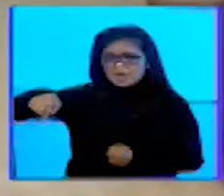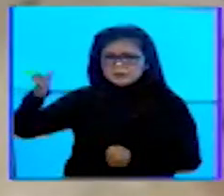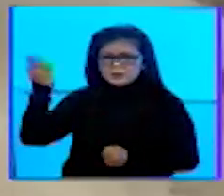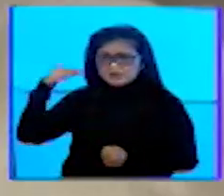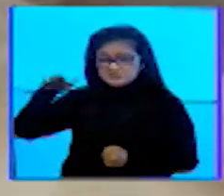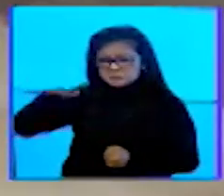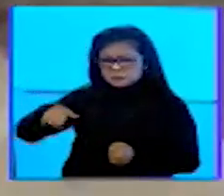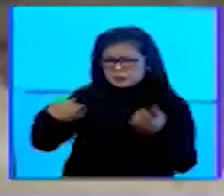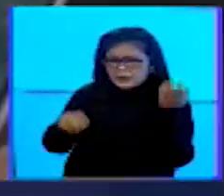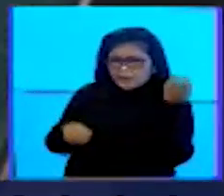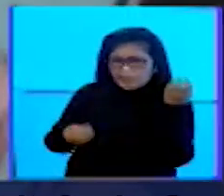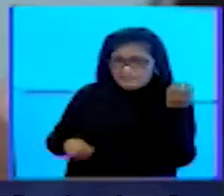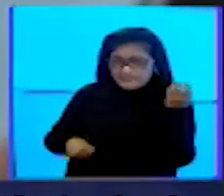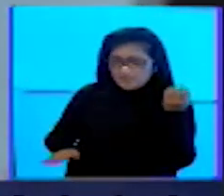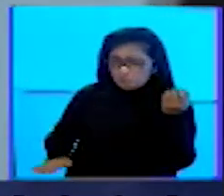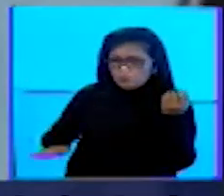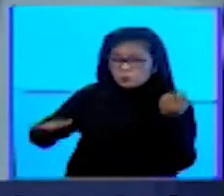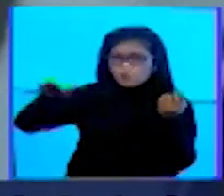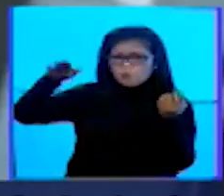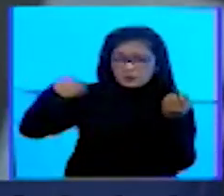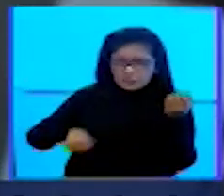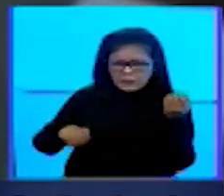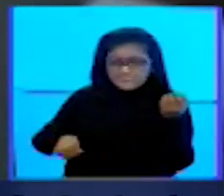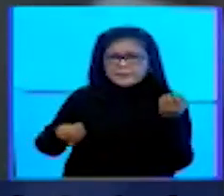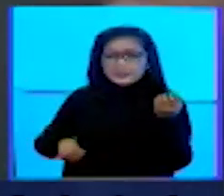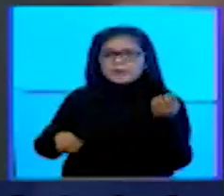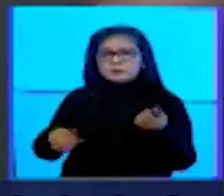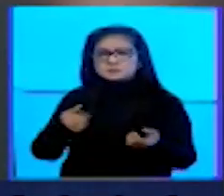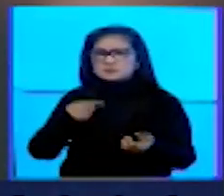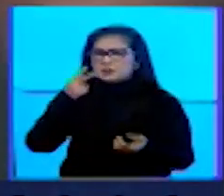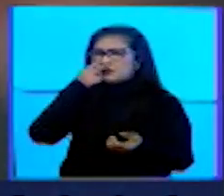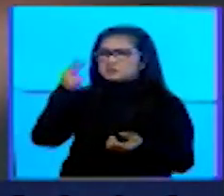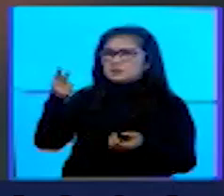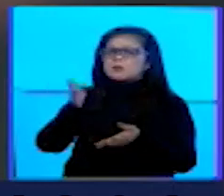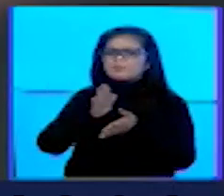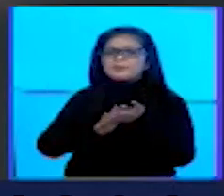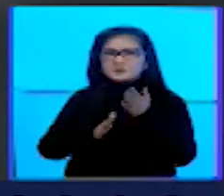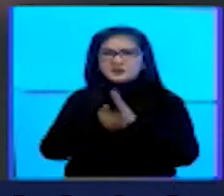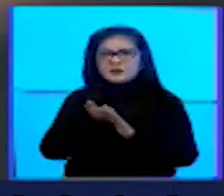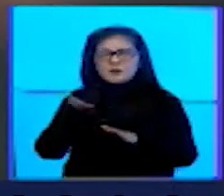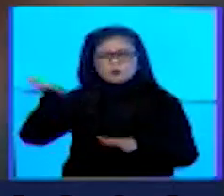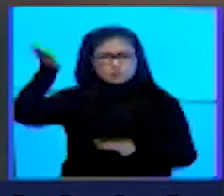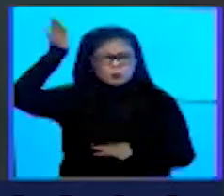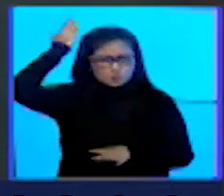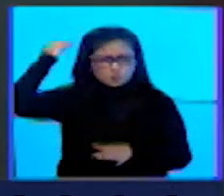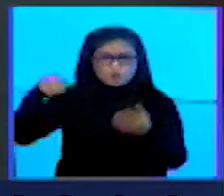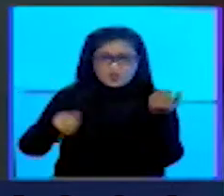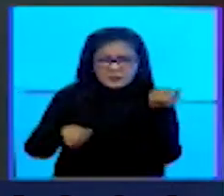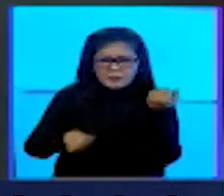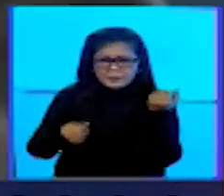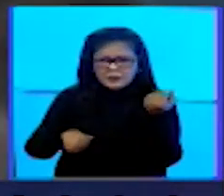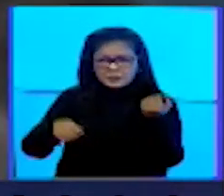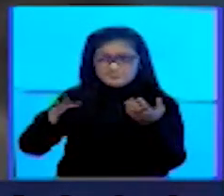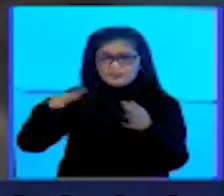Saya ngamen di situ saya ngelihat bahwa saya pernah seperti mereka karena saya mendapatkan satu hidayah dari Allah. Pernah saya waktu